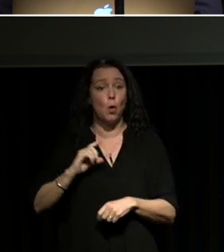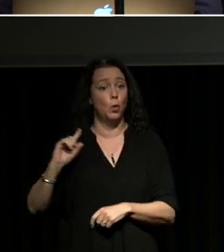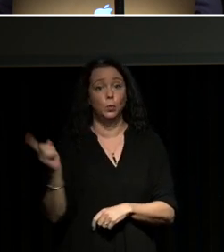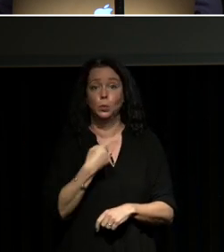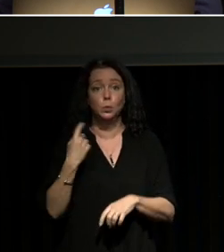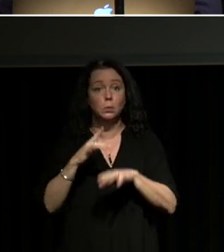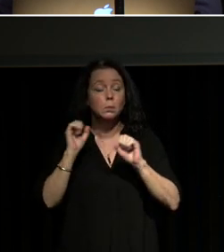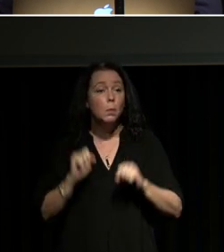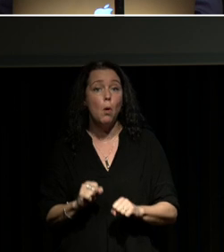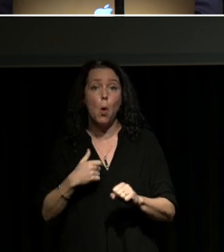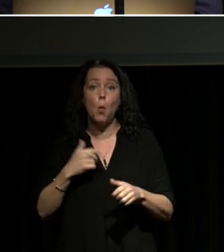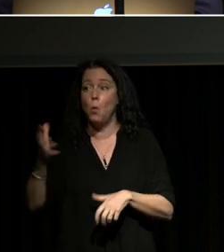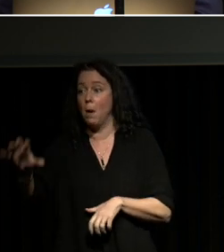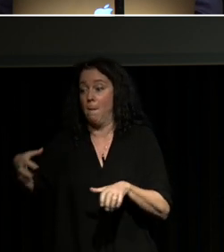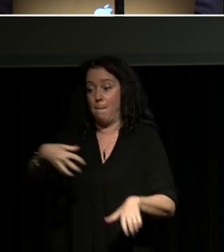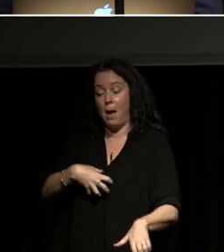nous pouvons donner. C'est